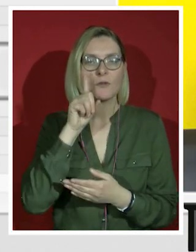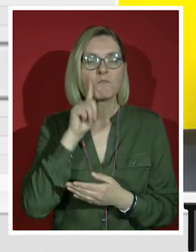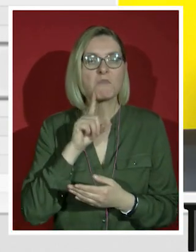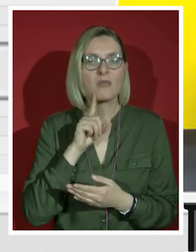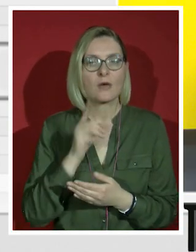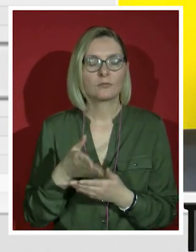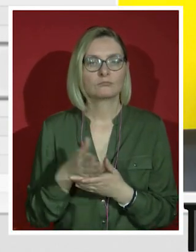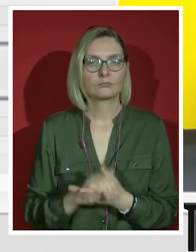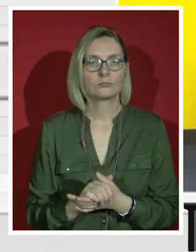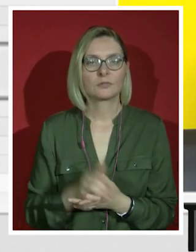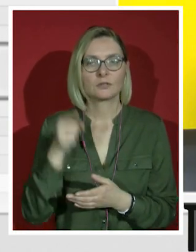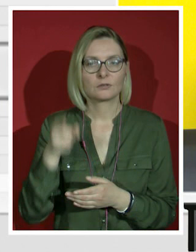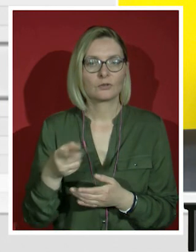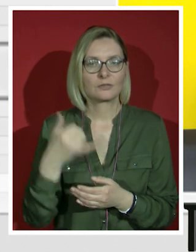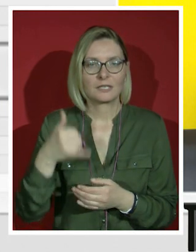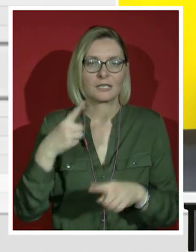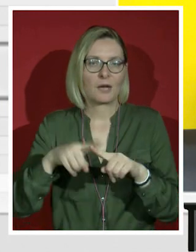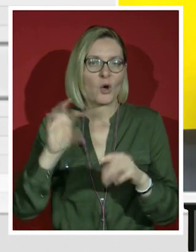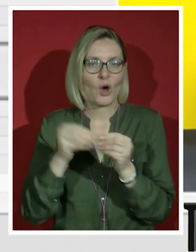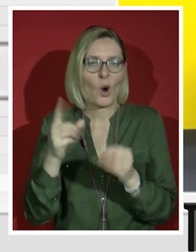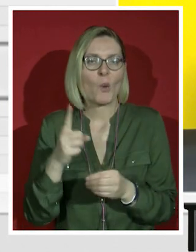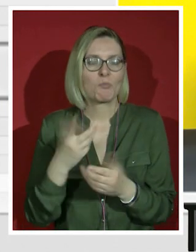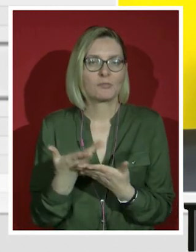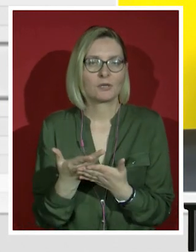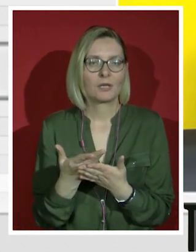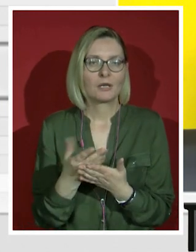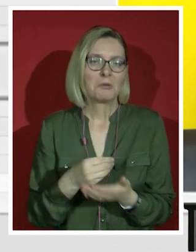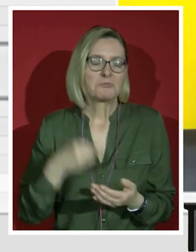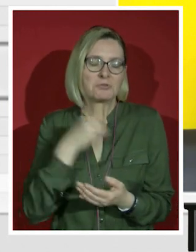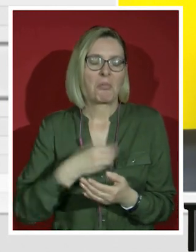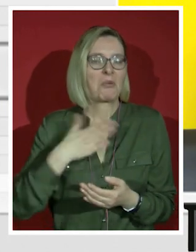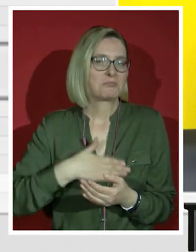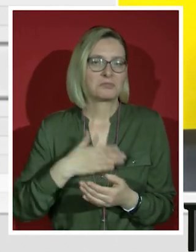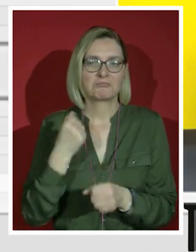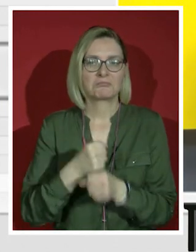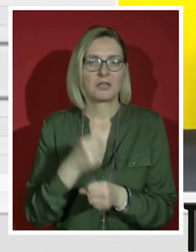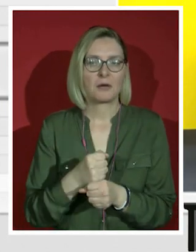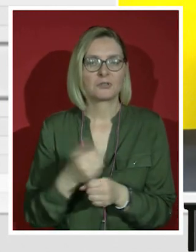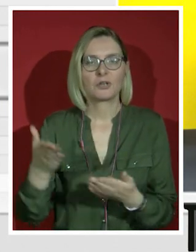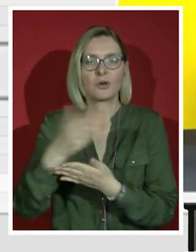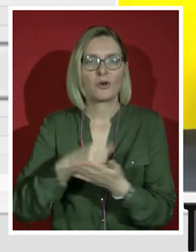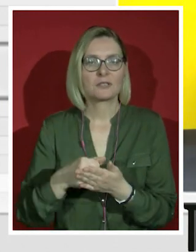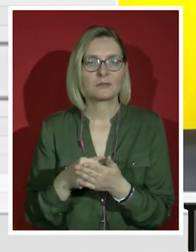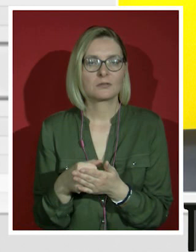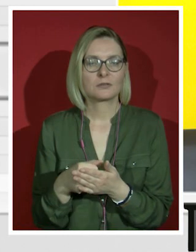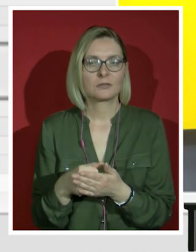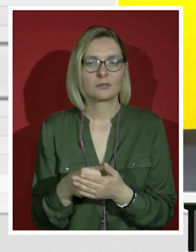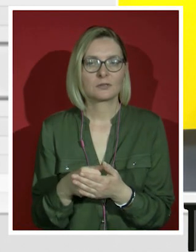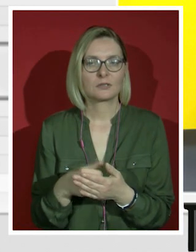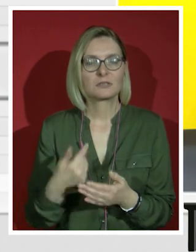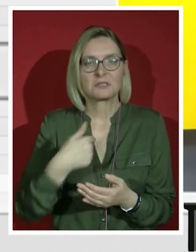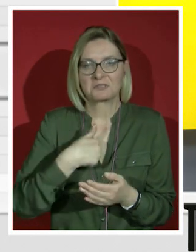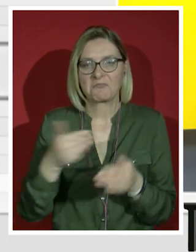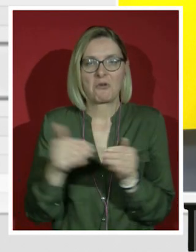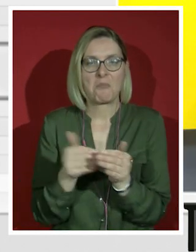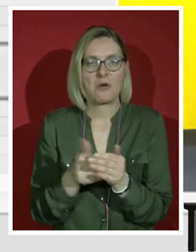сум во хоби, како да се изразам. Така. Користам пчеларството како хоби, како за своја